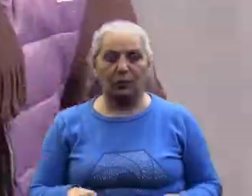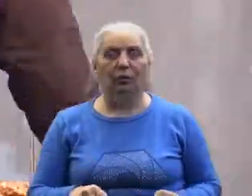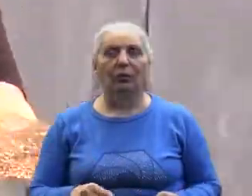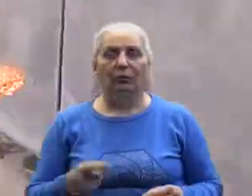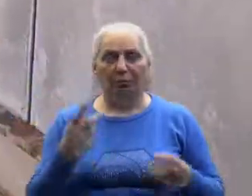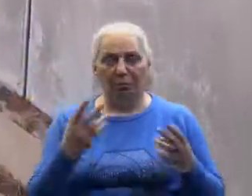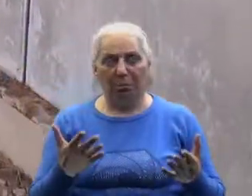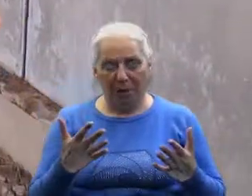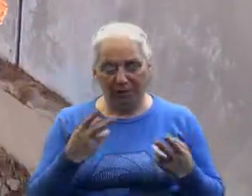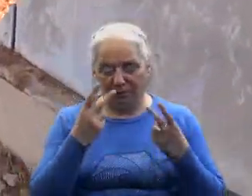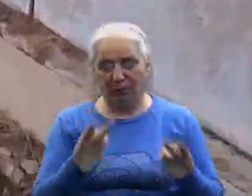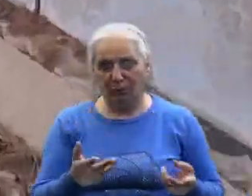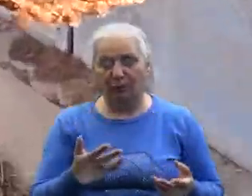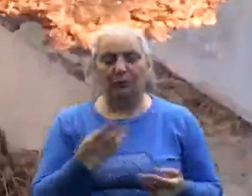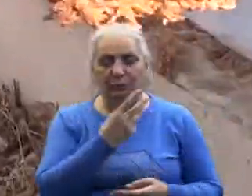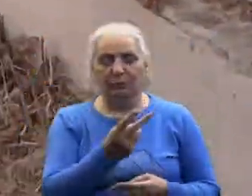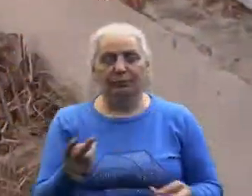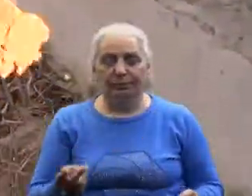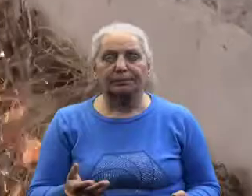պարզա չէ,